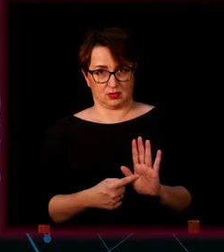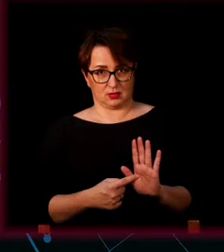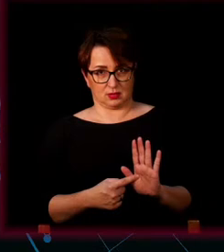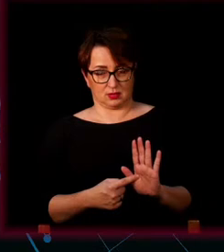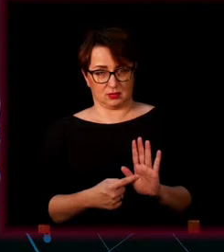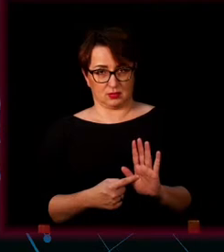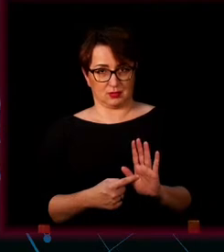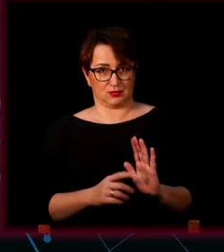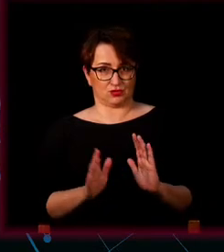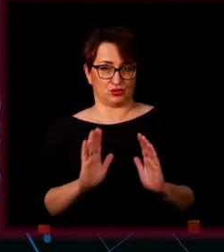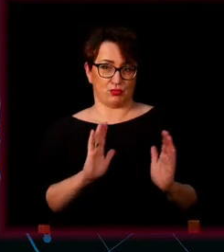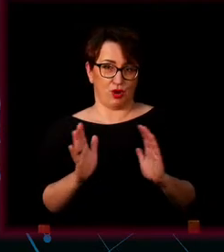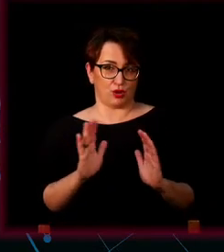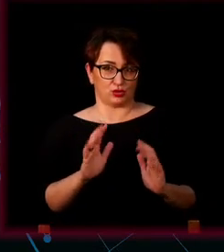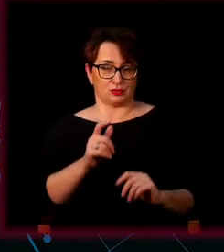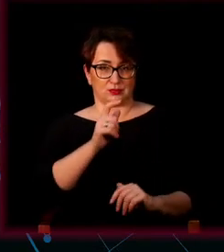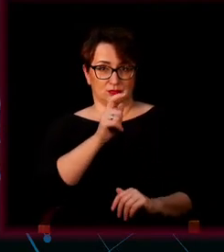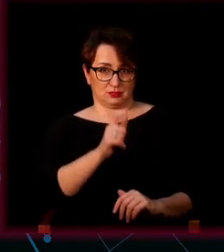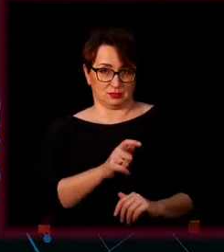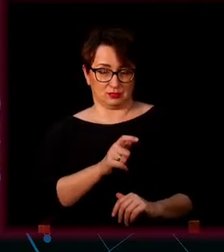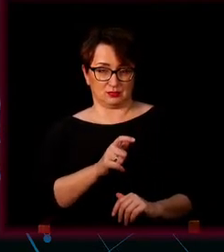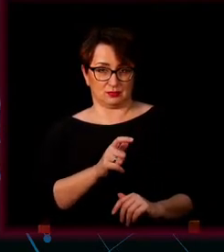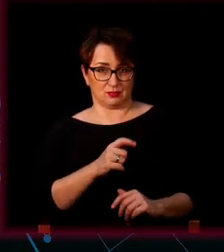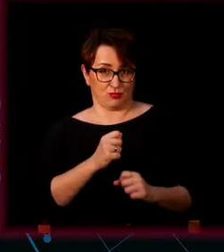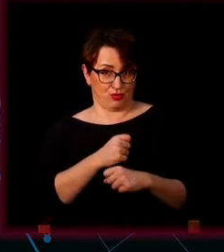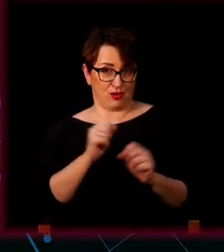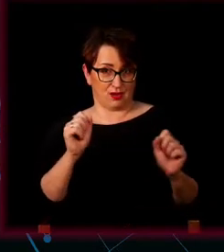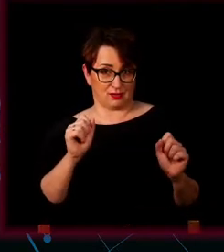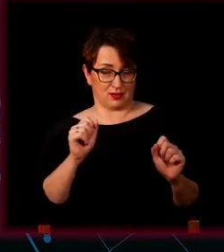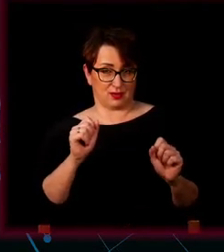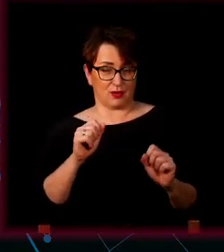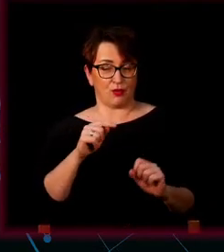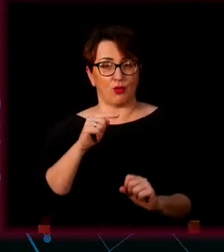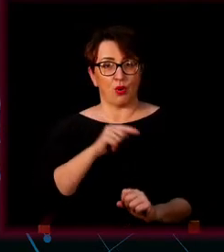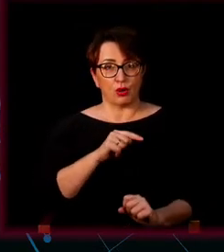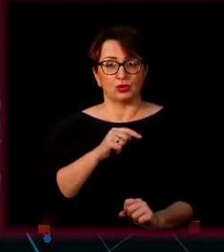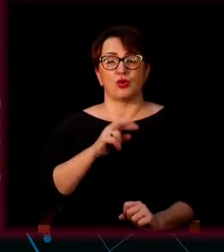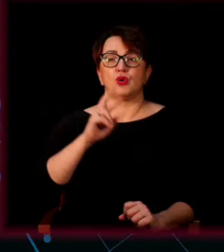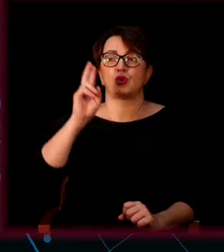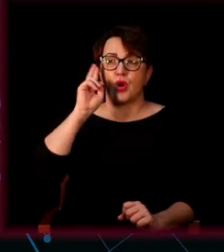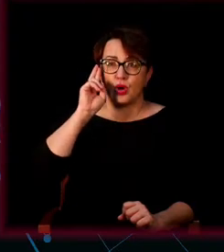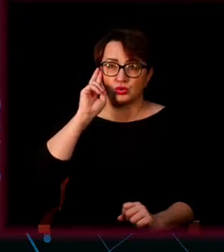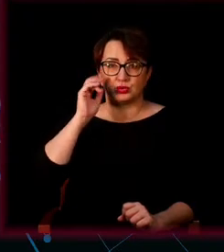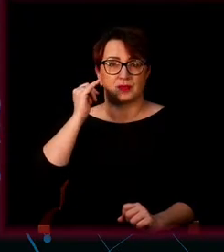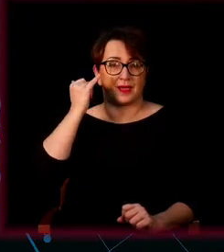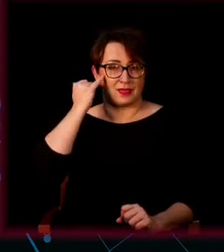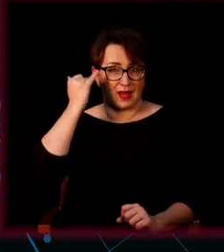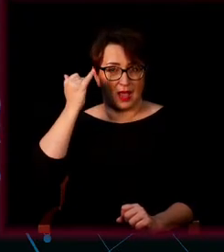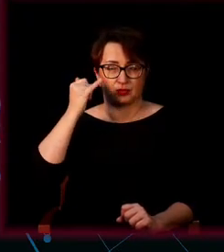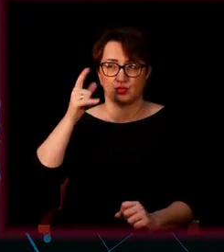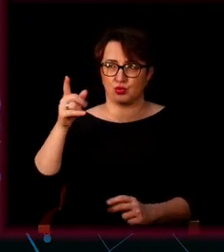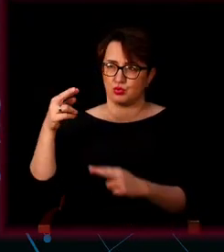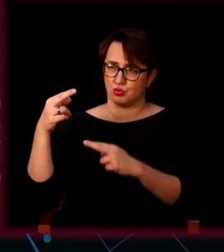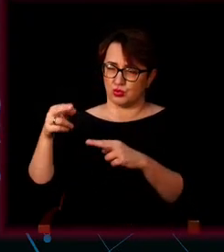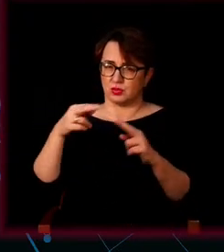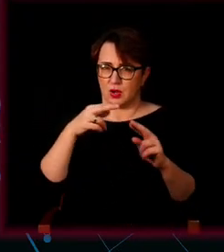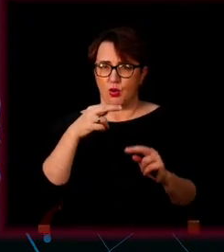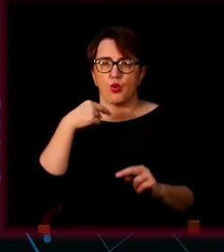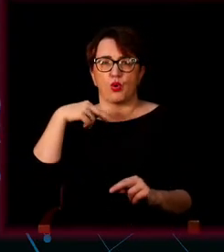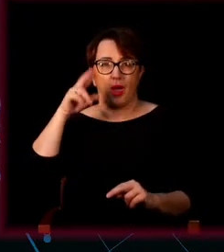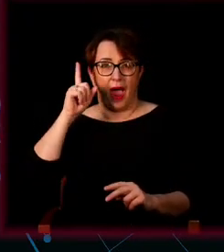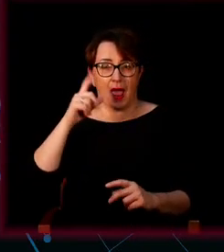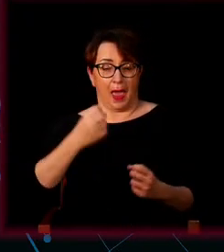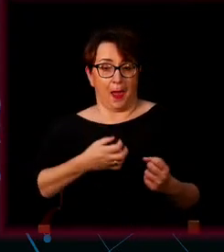odsłania się w ten sposób Genli Aya z tym, że mimo właśnie, tak jak powiedziałem, rozumienia na poziomie intelektualnym tej różnicy, to jakby na